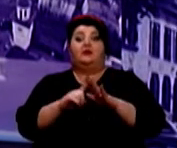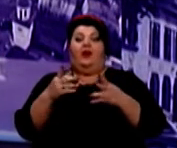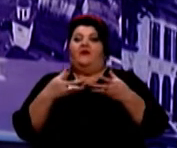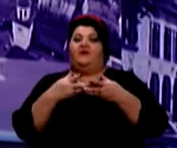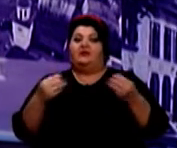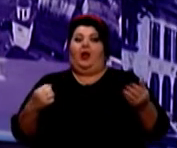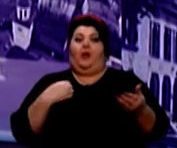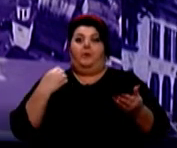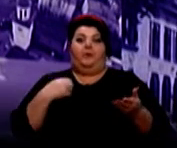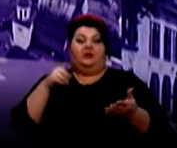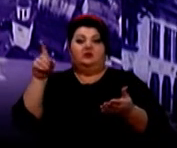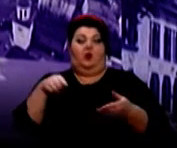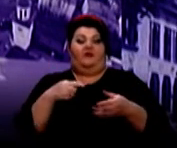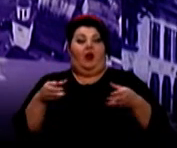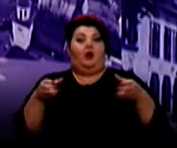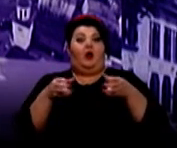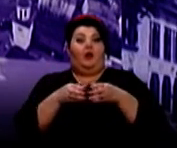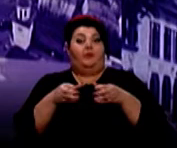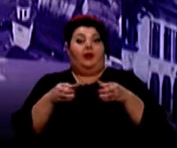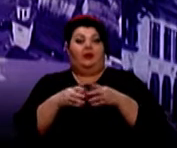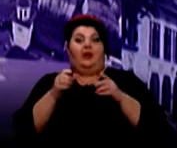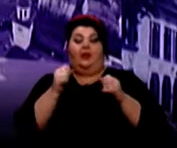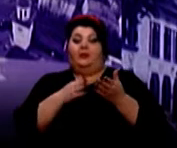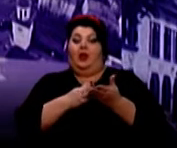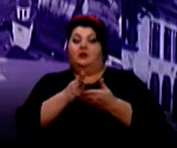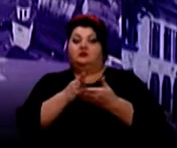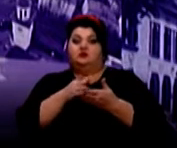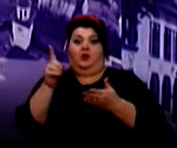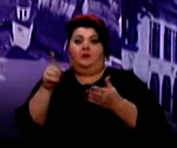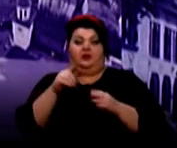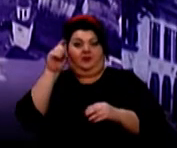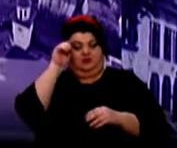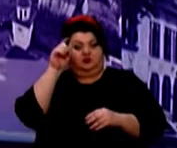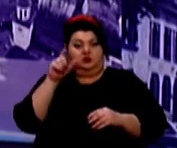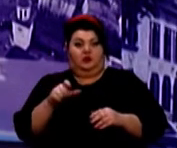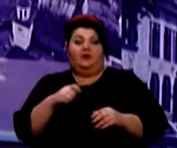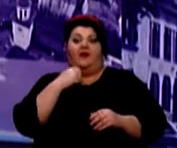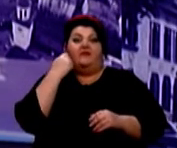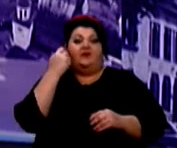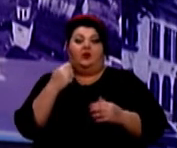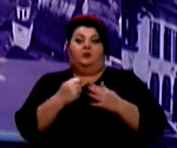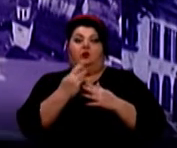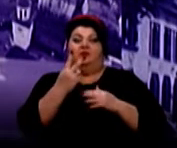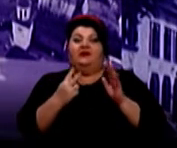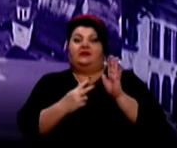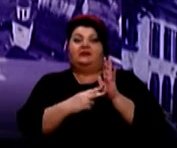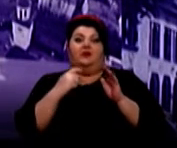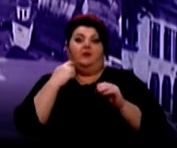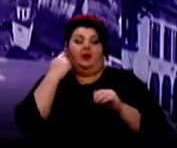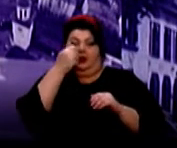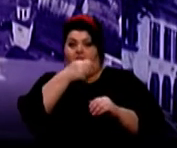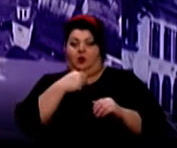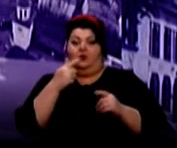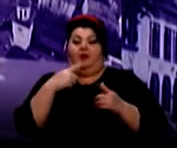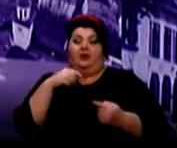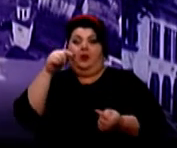кампанія. На строкову службу дала в Збройних сил України призивають чоловіки віком до 27 років, які придатні за станом